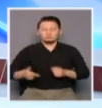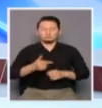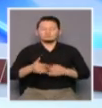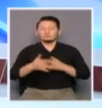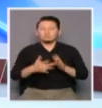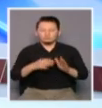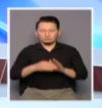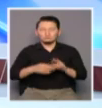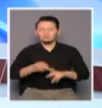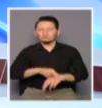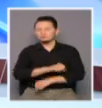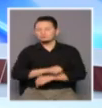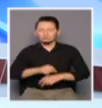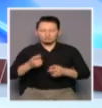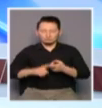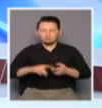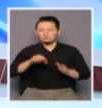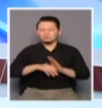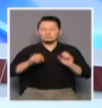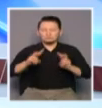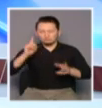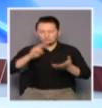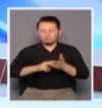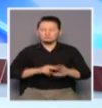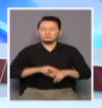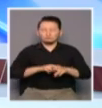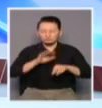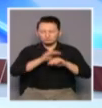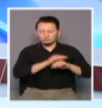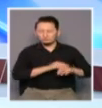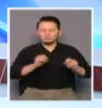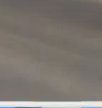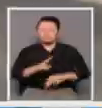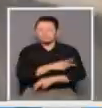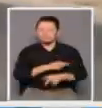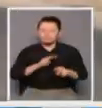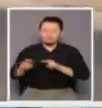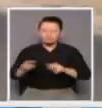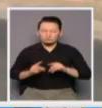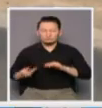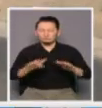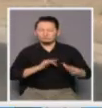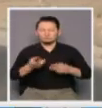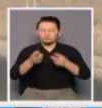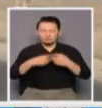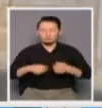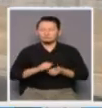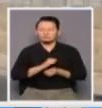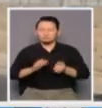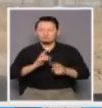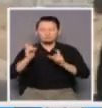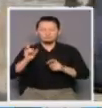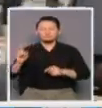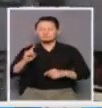в рамках таможенного союза в целях совершенствования базы налогообложения организовал рейд. В ходе мероприятия были проверены документы на товар,